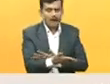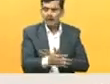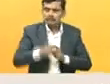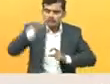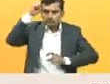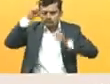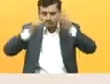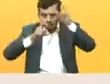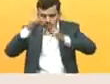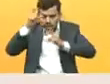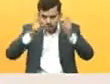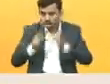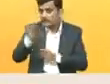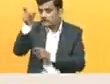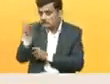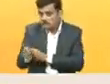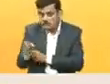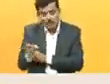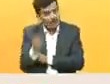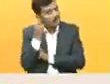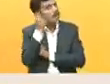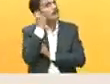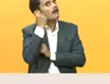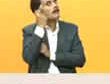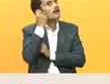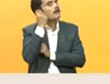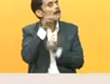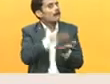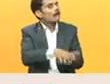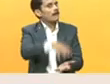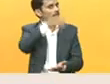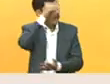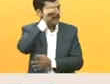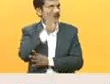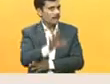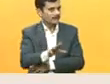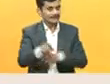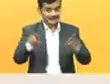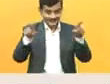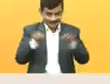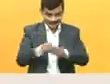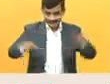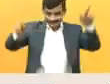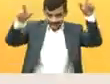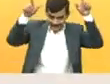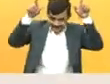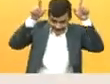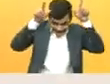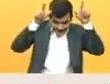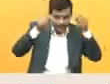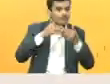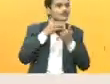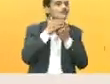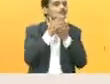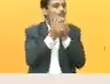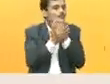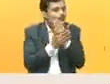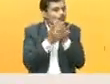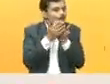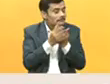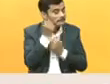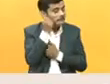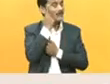को इंसान भली भांति भांप लेते हैं। जानवर भी प्यार की भाषा को समझते